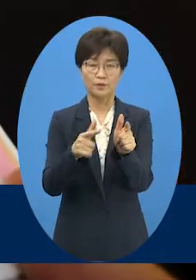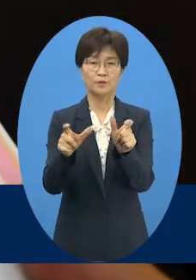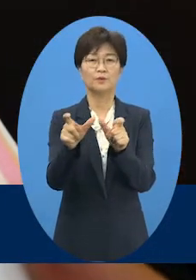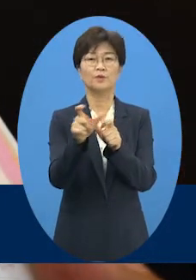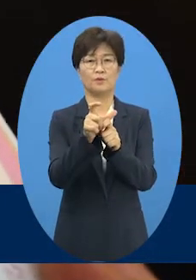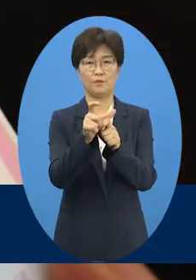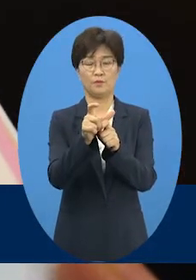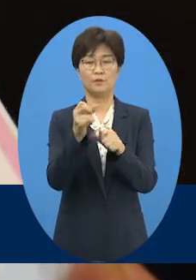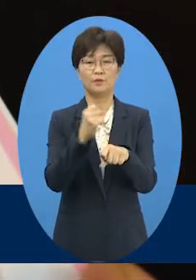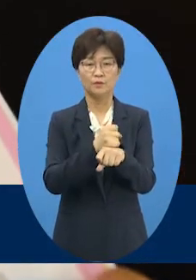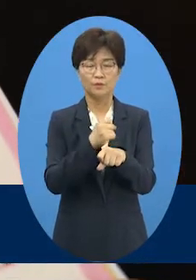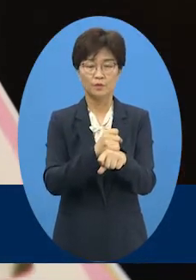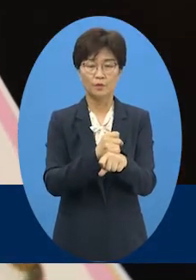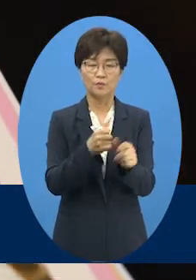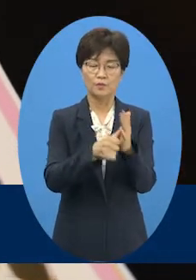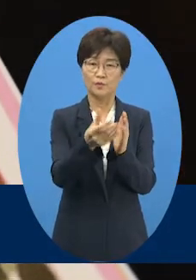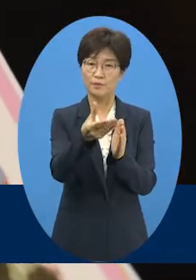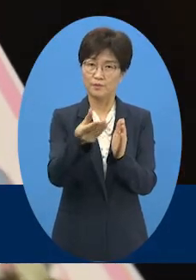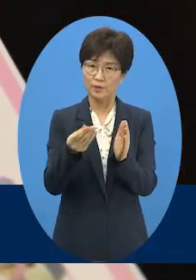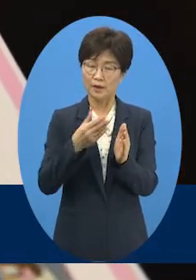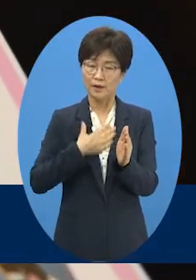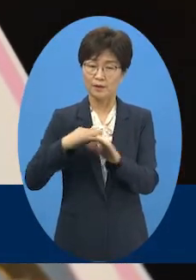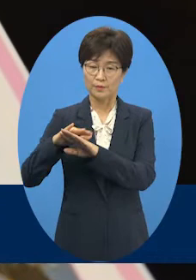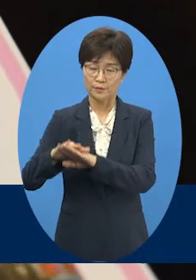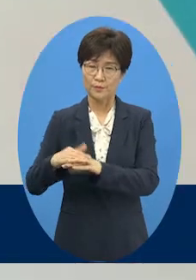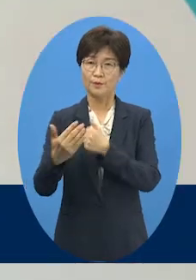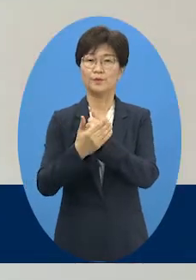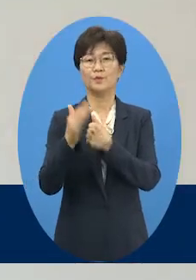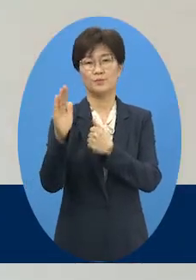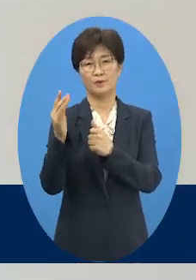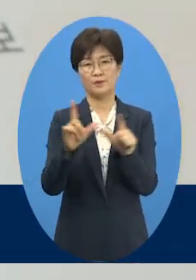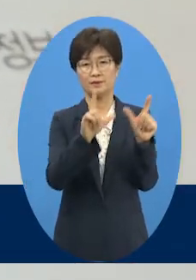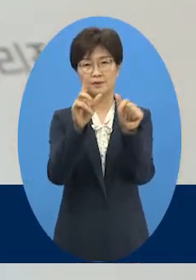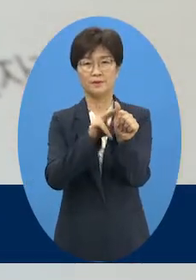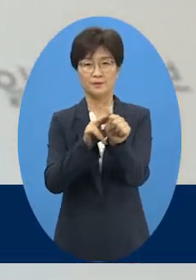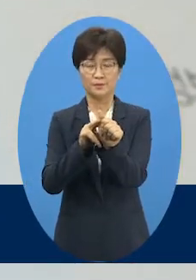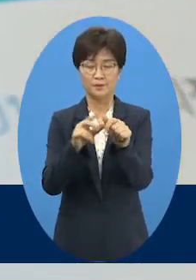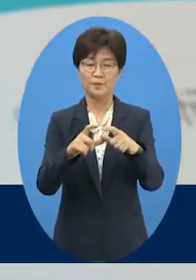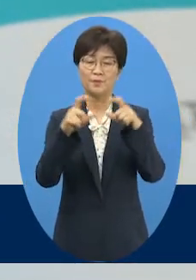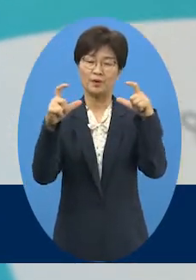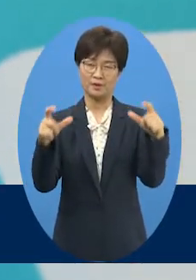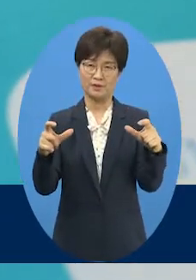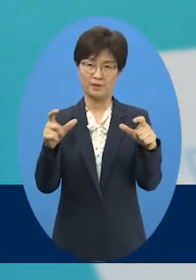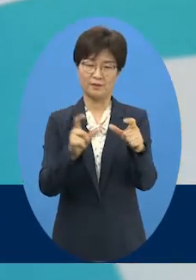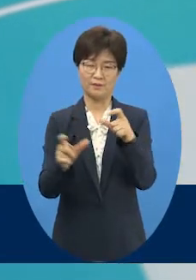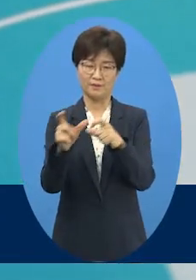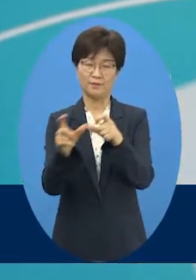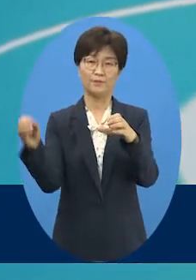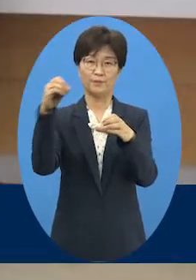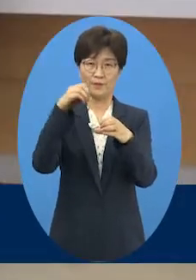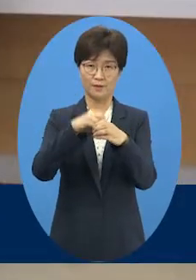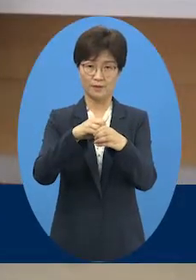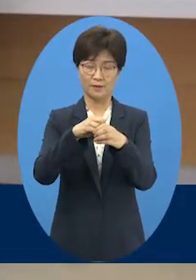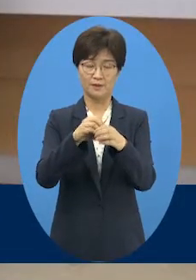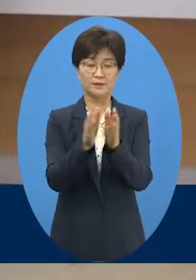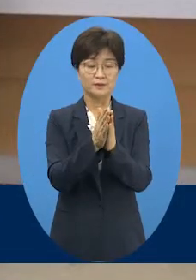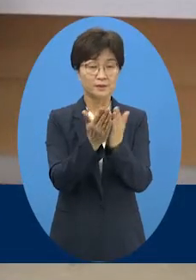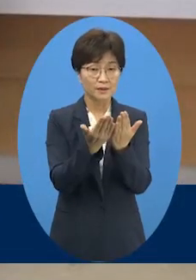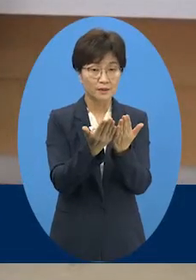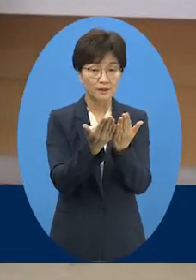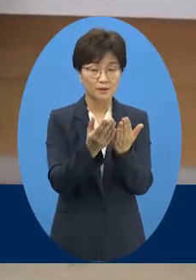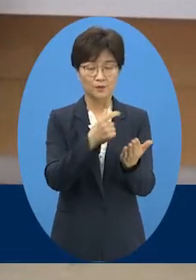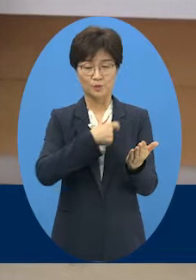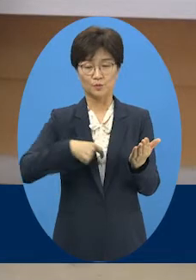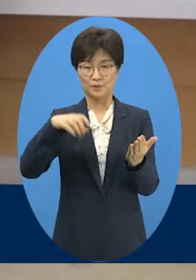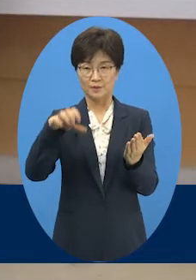민원상담 공구 대여 소등 알아두면 도움이 되는 생활 정보도 확대 수록 했습니다 생활 안내 책자는 동